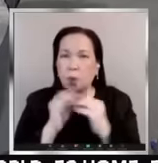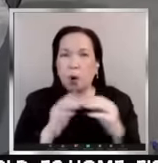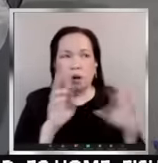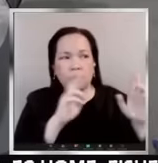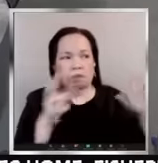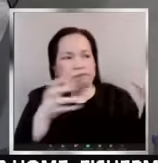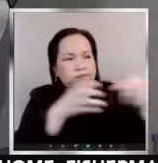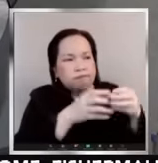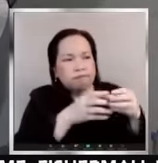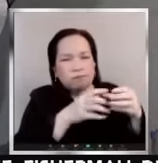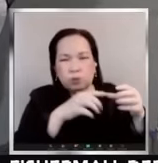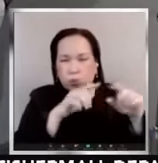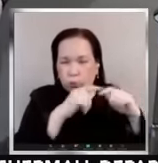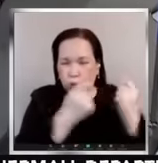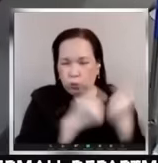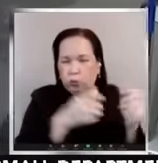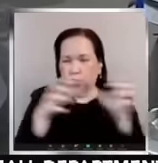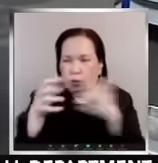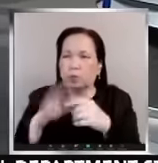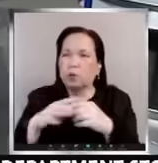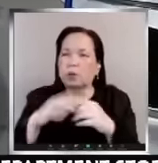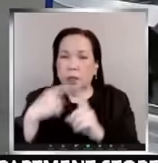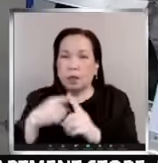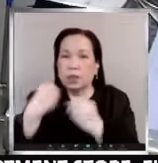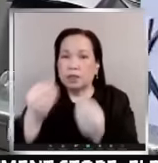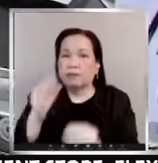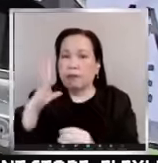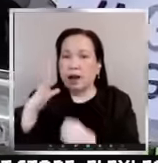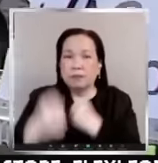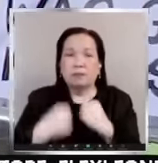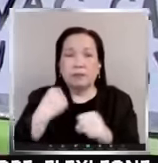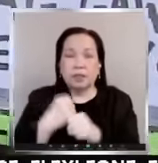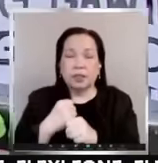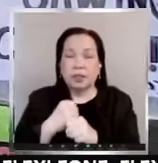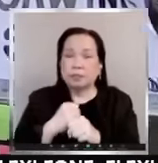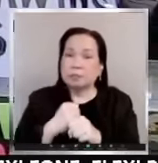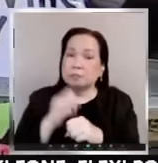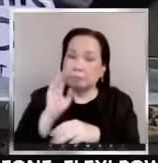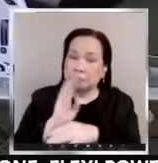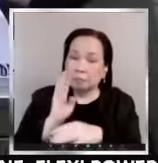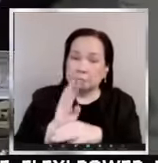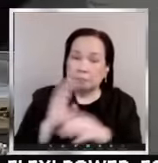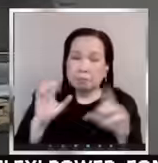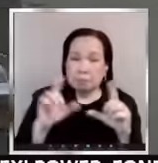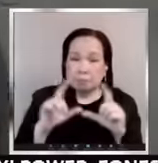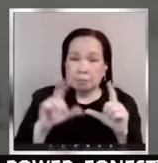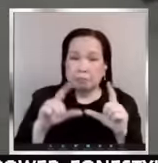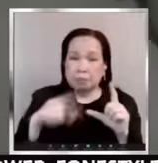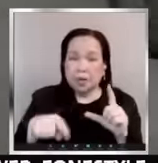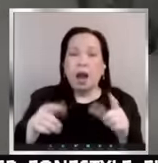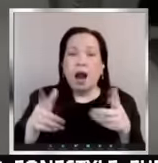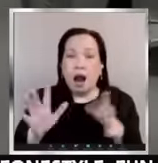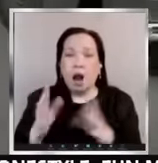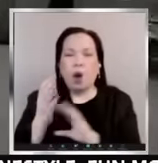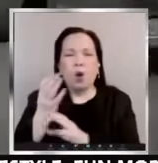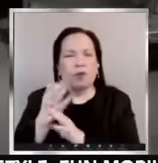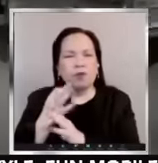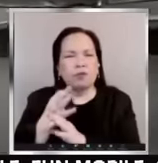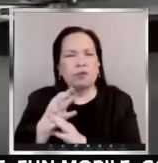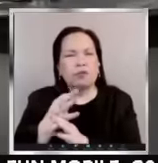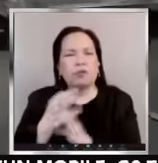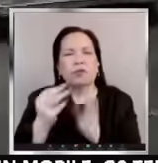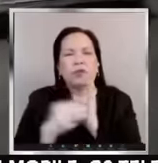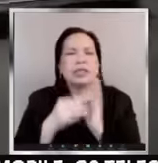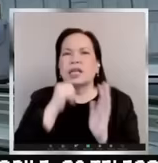mabigyan muli ng 5 taong prangkisa ang mga miyembro at payagan ang rehabilitasyon ng mga jeepney sa halip na i-require silang bumili ng mga